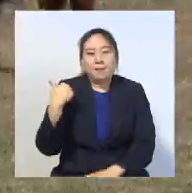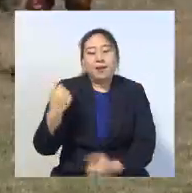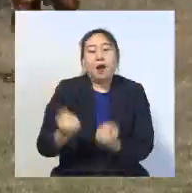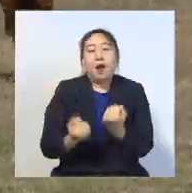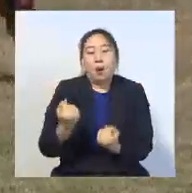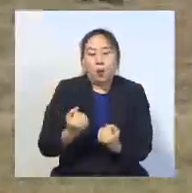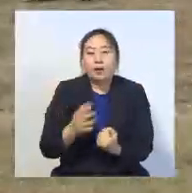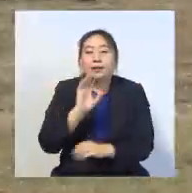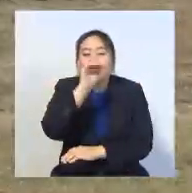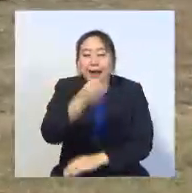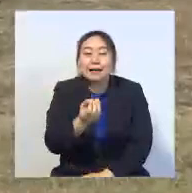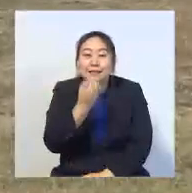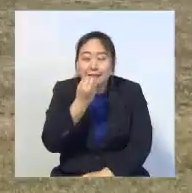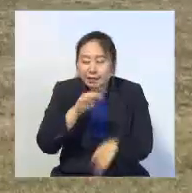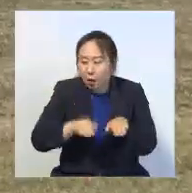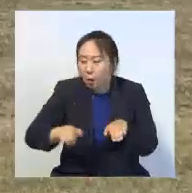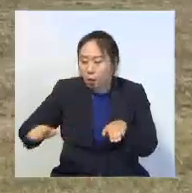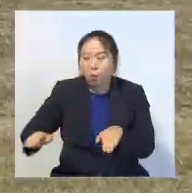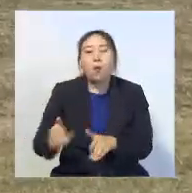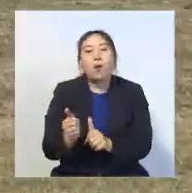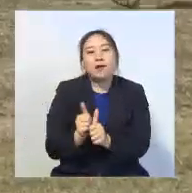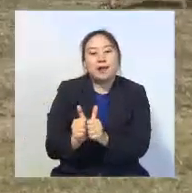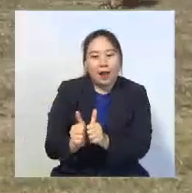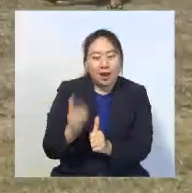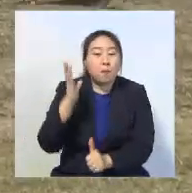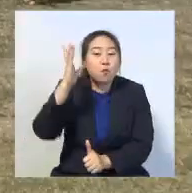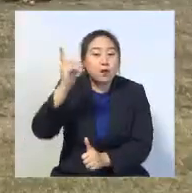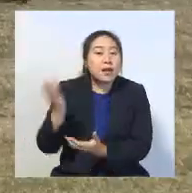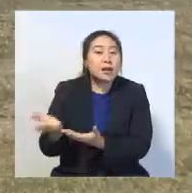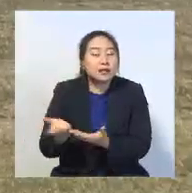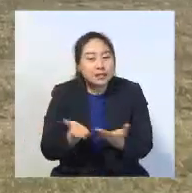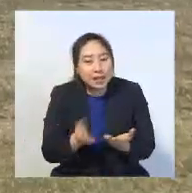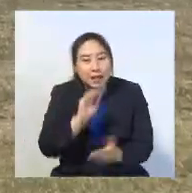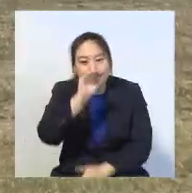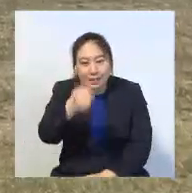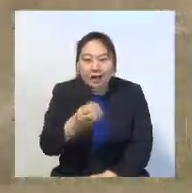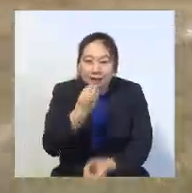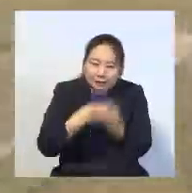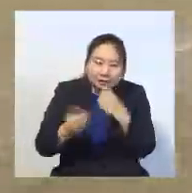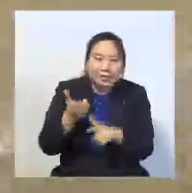างส่วนในเช้าวันพรุ่งนี้ก็จะมีการต้อนรับและเลี้ยงอาหารช้างพร้อมแห่ช้างเข้าเมืองค่ะ